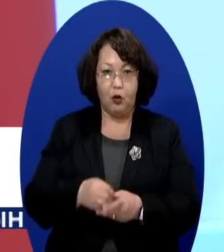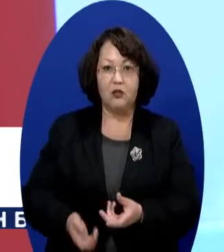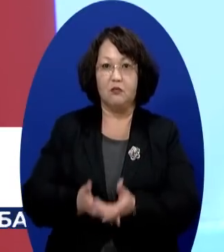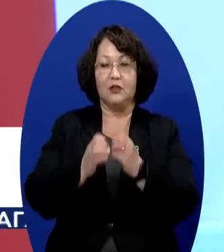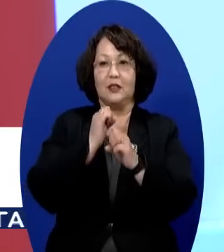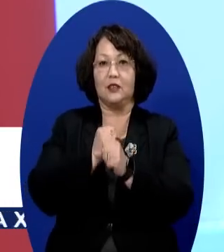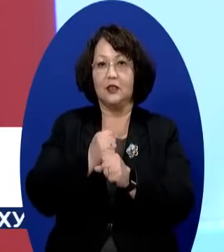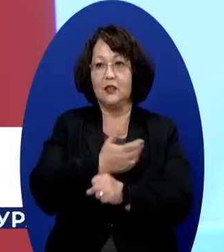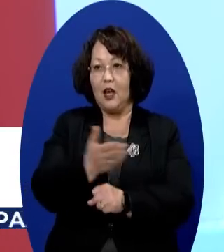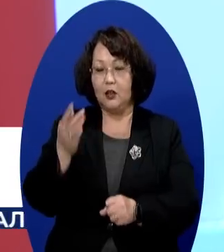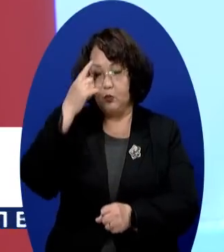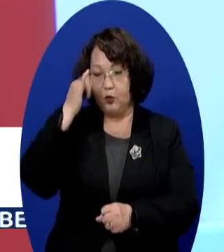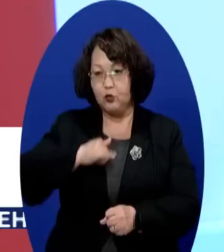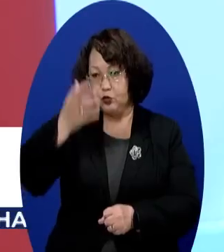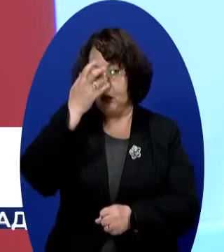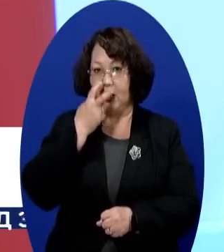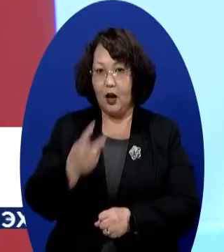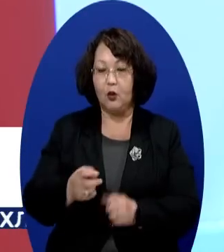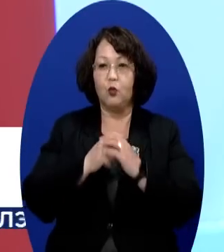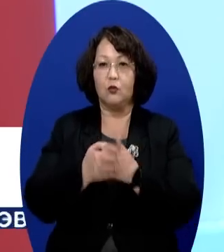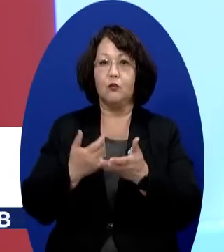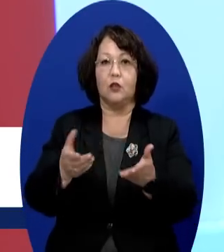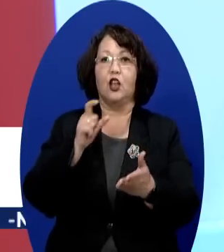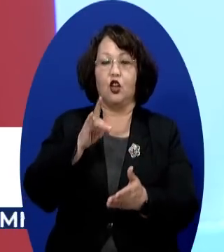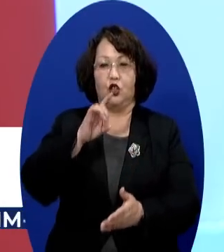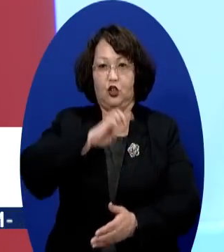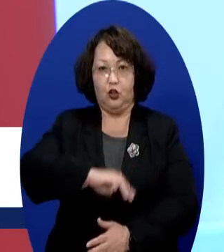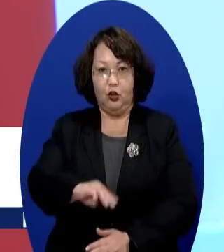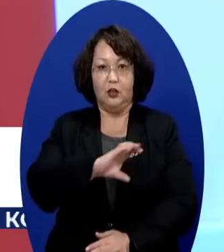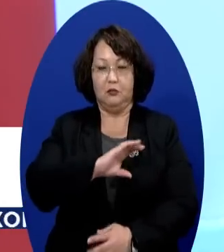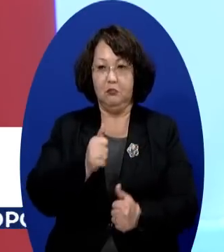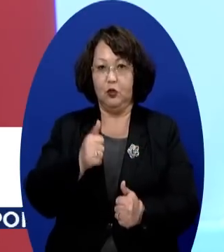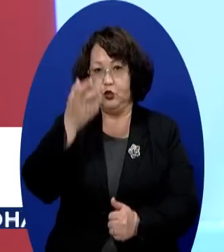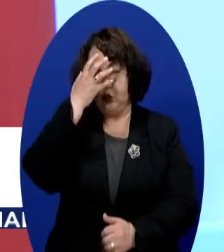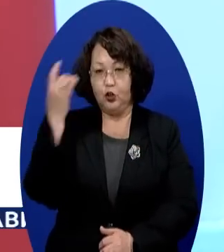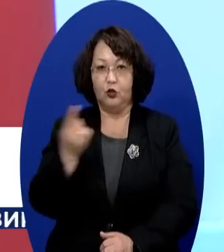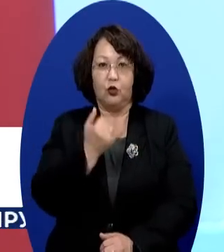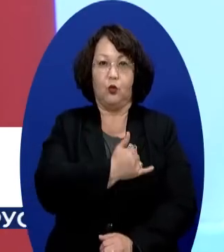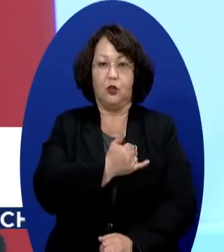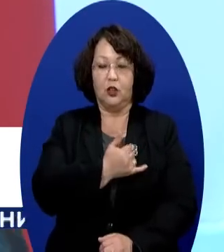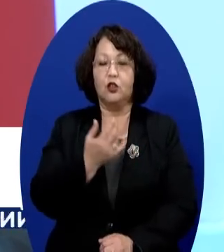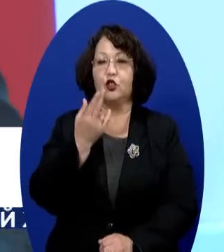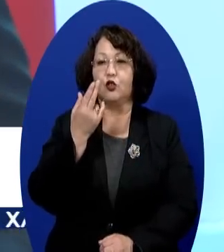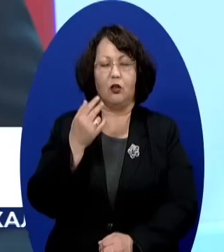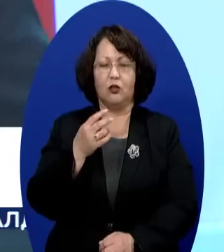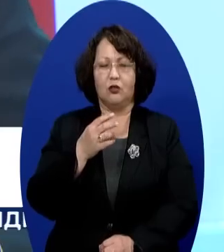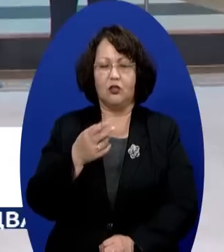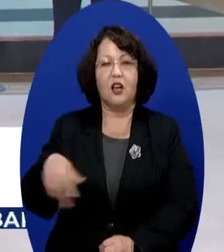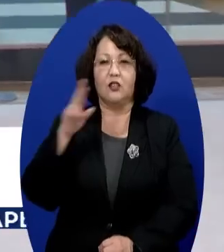Монгол төр хүндэтгэл үзүүлэн, эх орон жүжигч нь багтан, төрийн дээд цол одон медалаар шагнуу урамшуулж